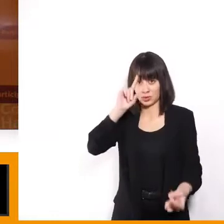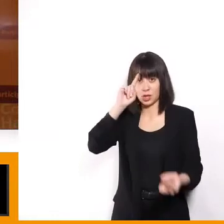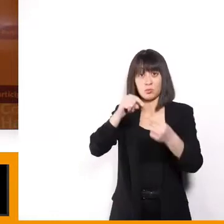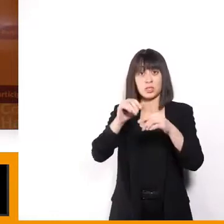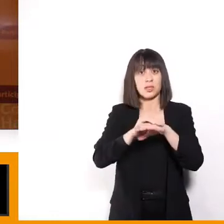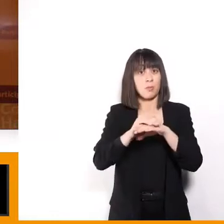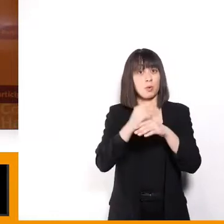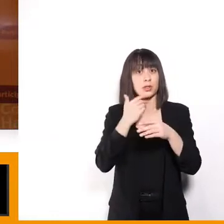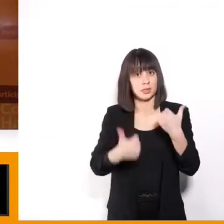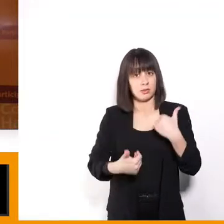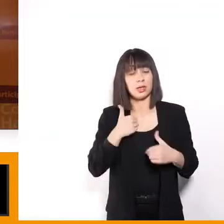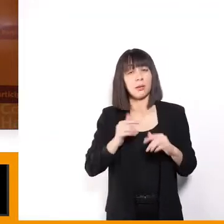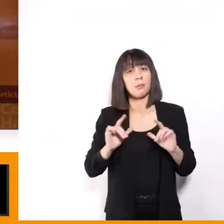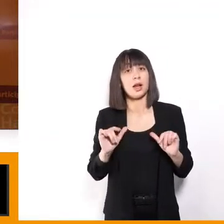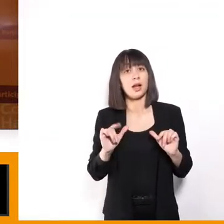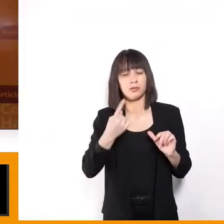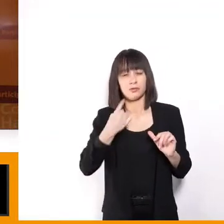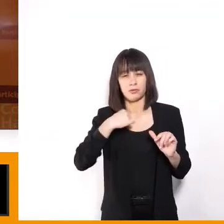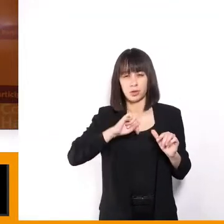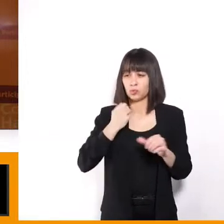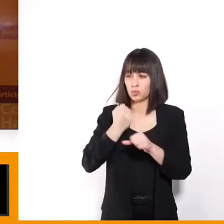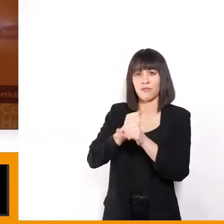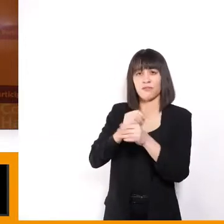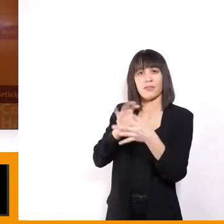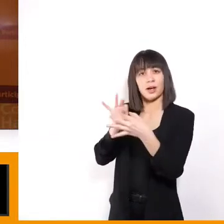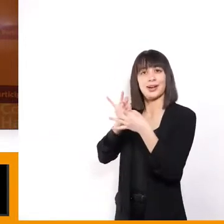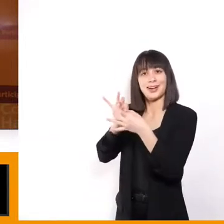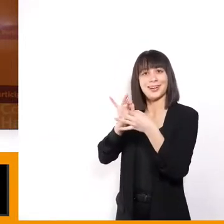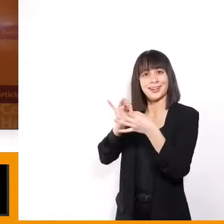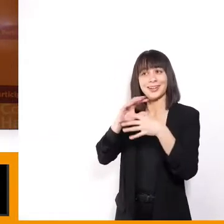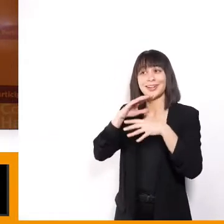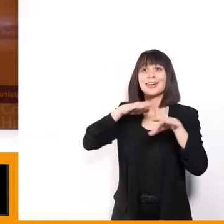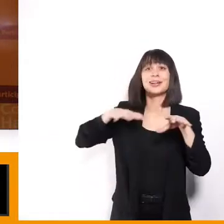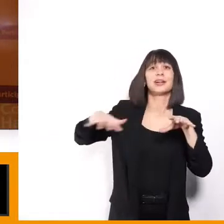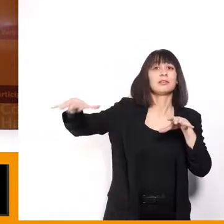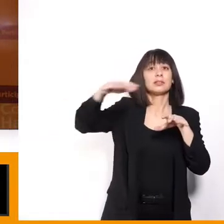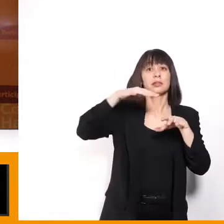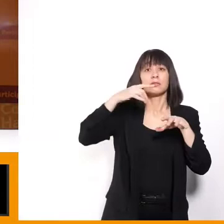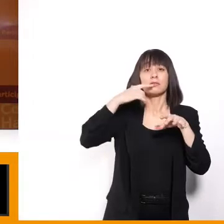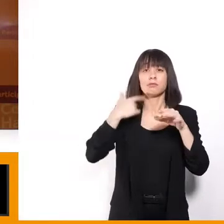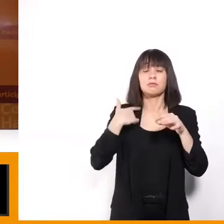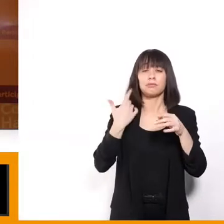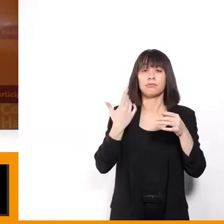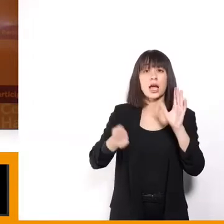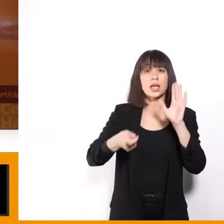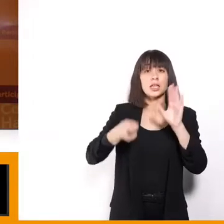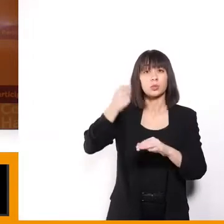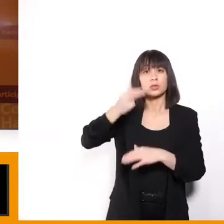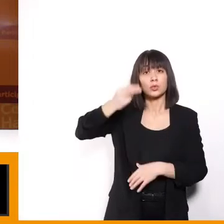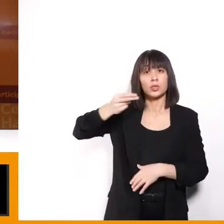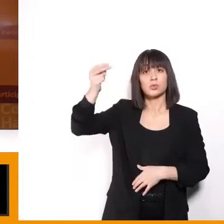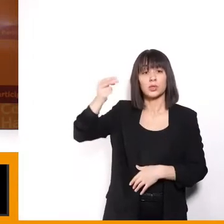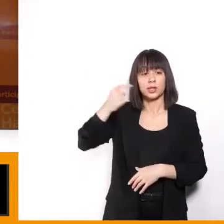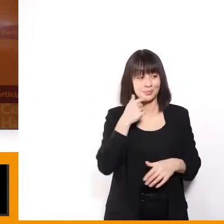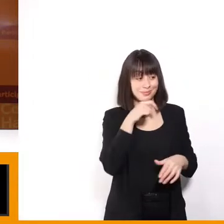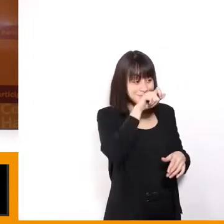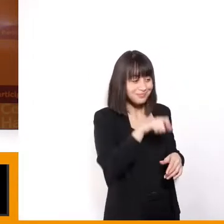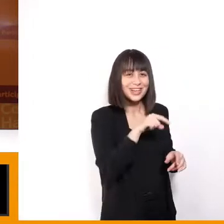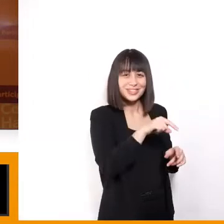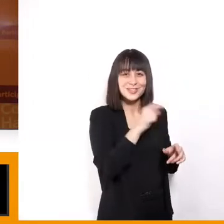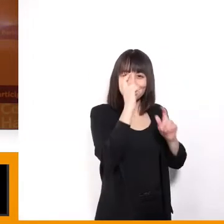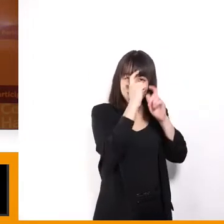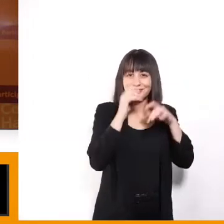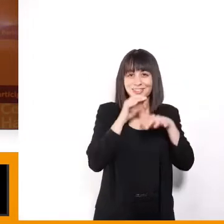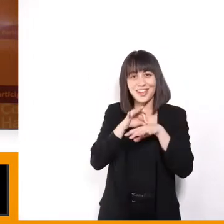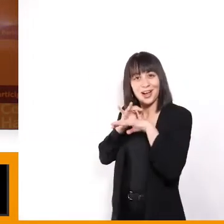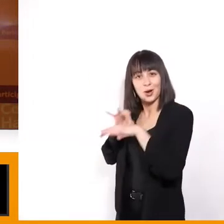beaucoup avec le monde de l'éducation nationale. C'est comment est-ce que finalement on donne un véritable statut à ces accompagnants. Ça veut dire qu'à un moment donné, c'est